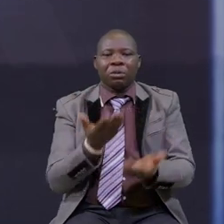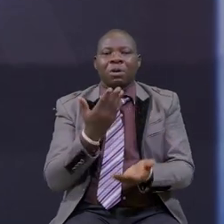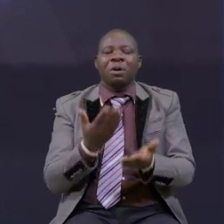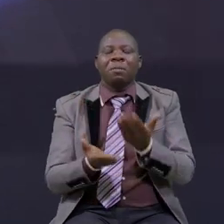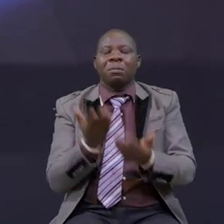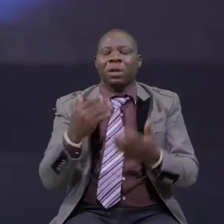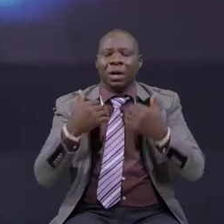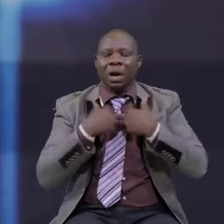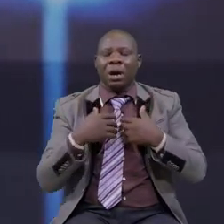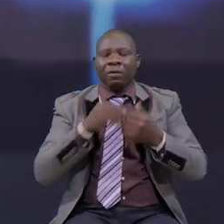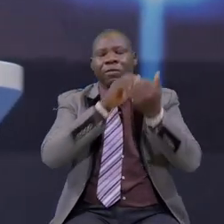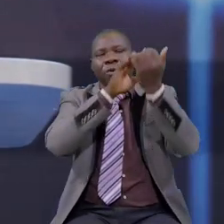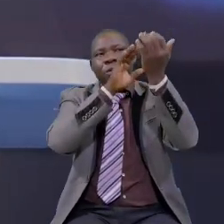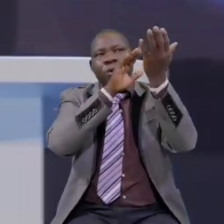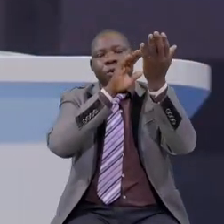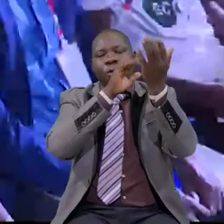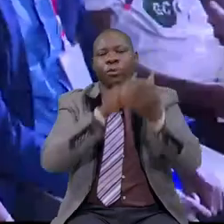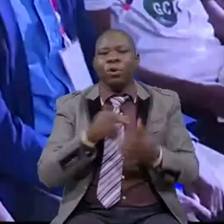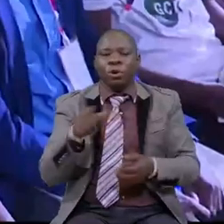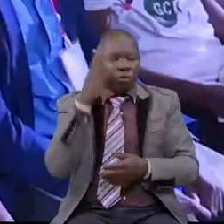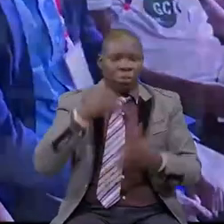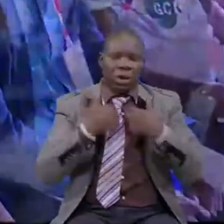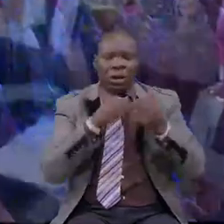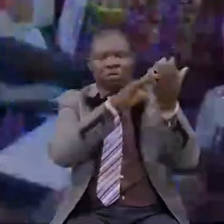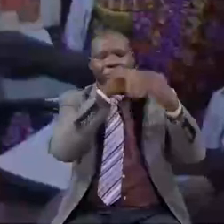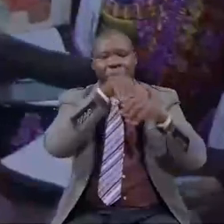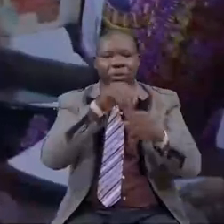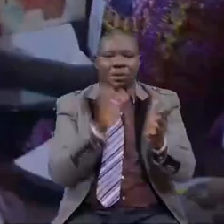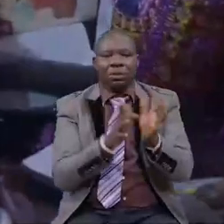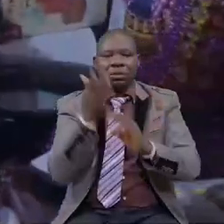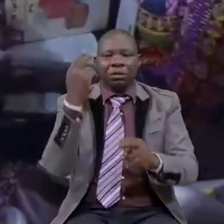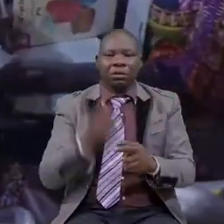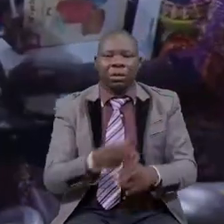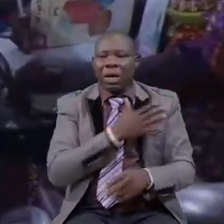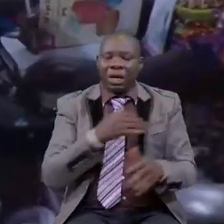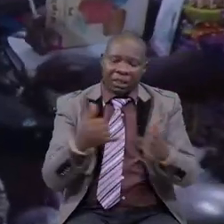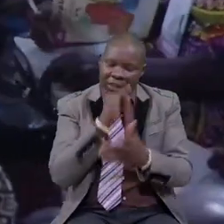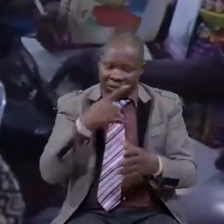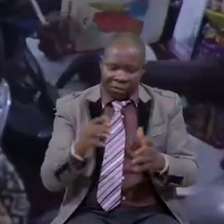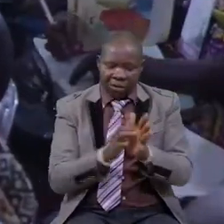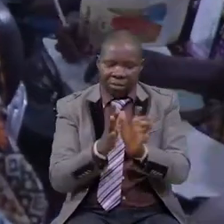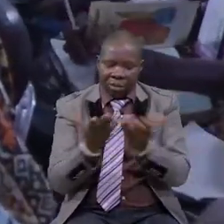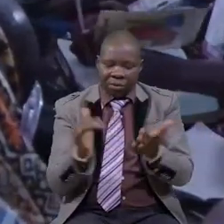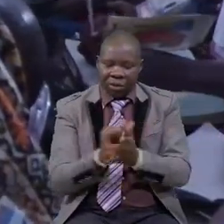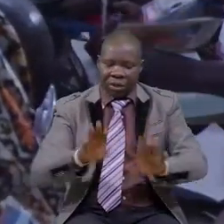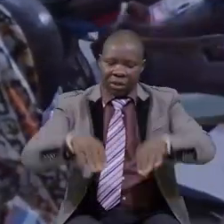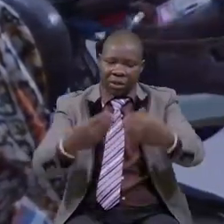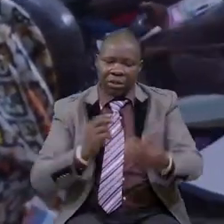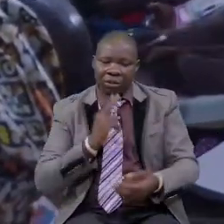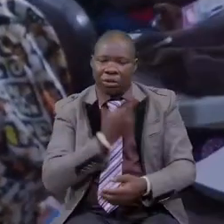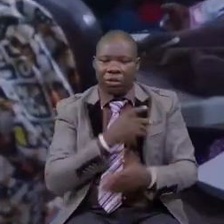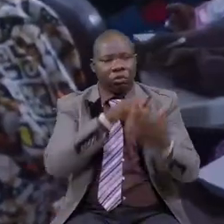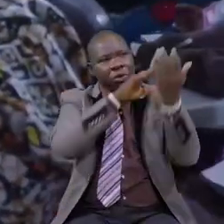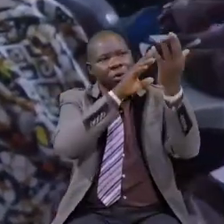nous possédions l'espérance. Tu auras l'espérance. Et c'est la Bible qui nous donne